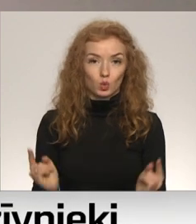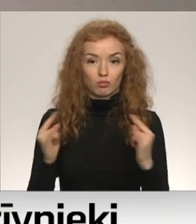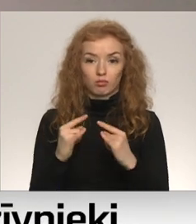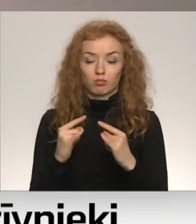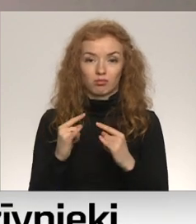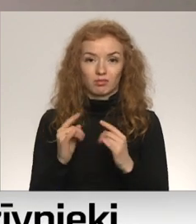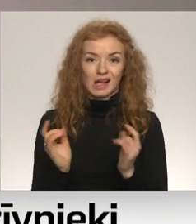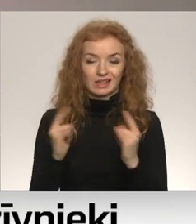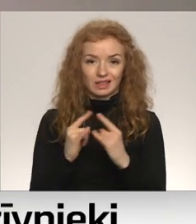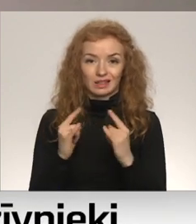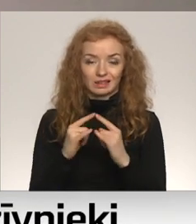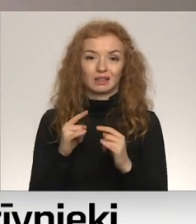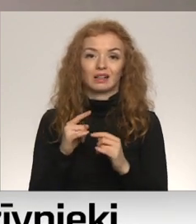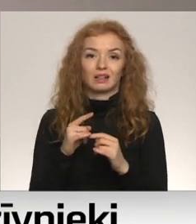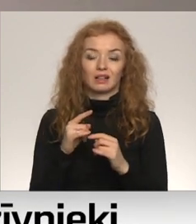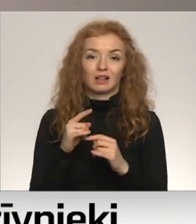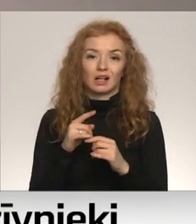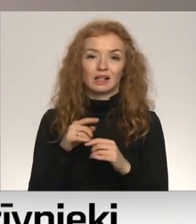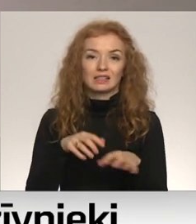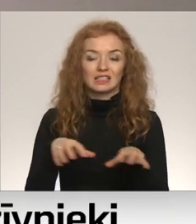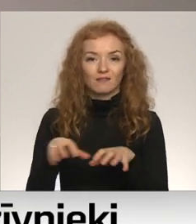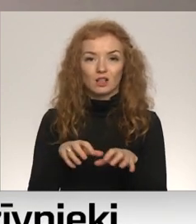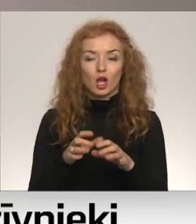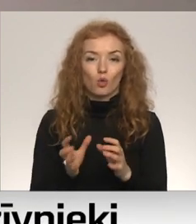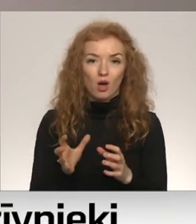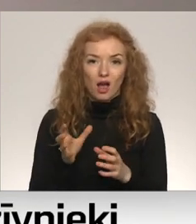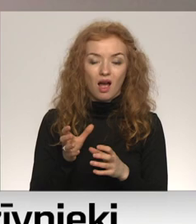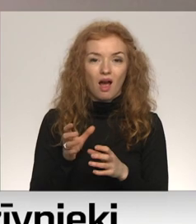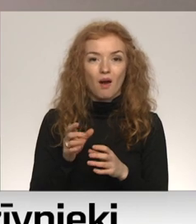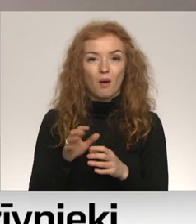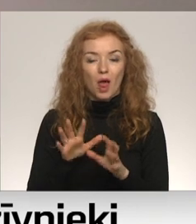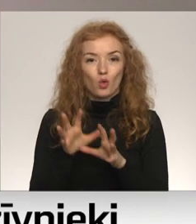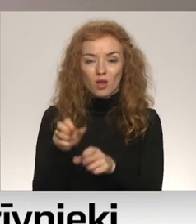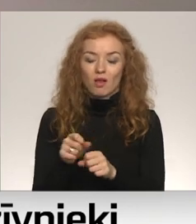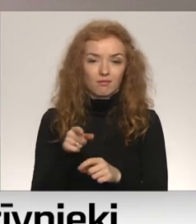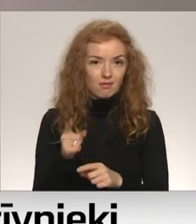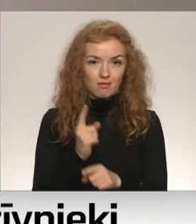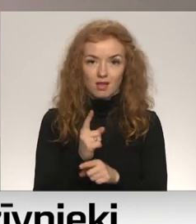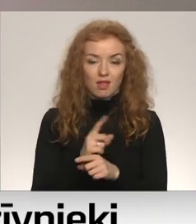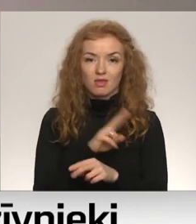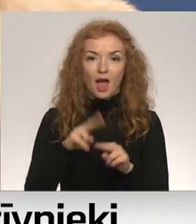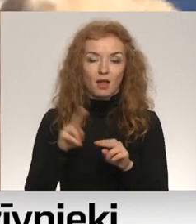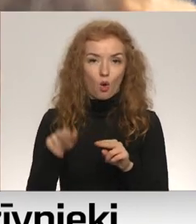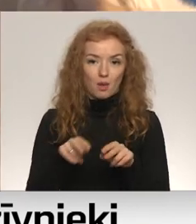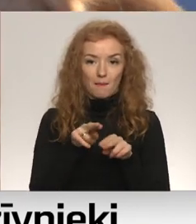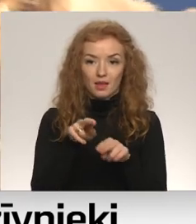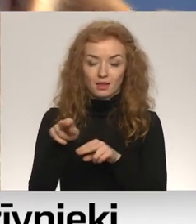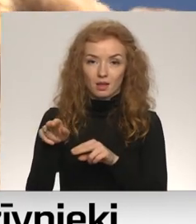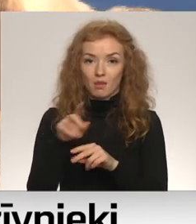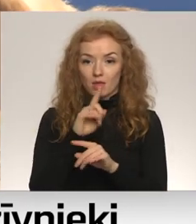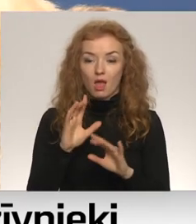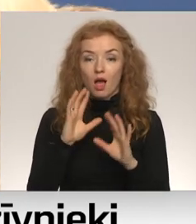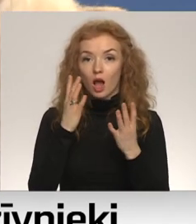uzstādīšana medījumu dzīvnieku sugu ieguvēja ir aizliegta, tās nelikumīgas medības atzīstamas. Negadījumu